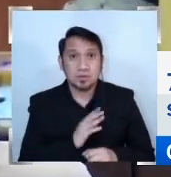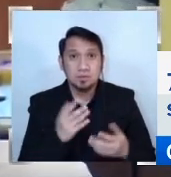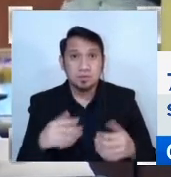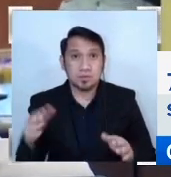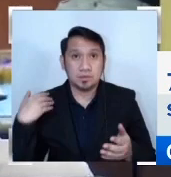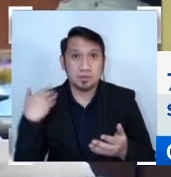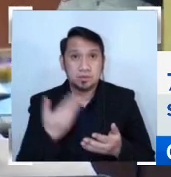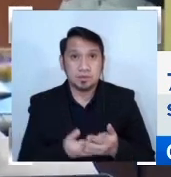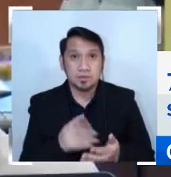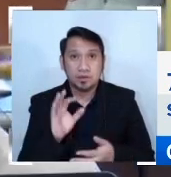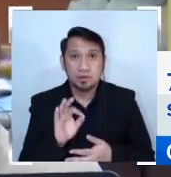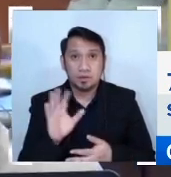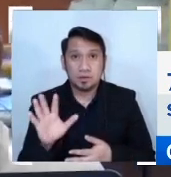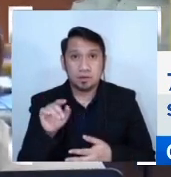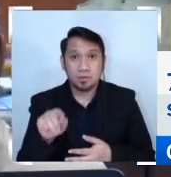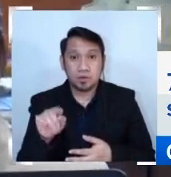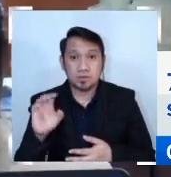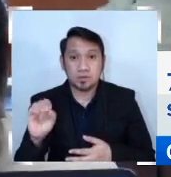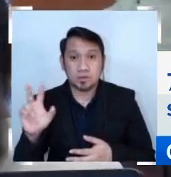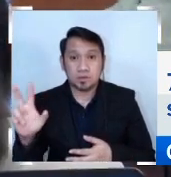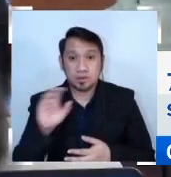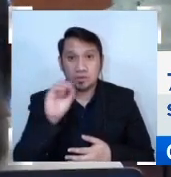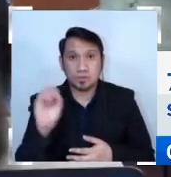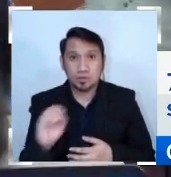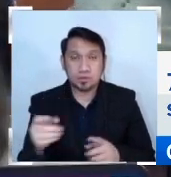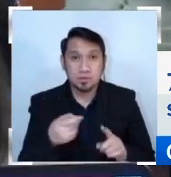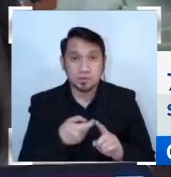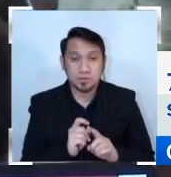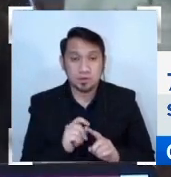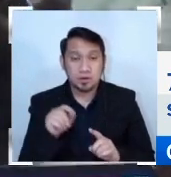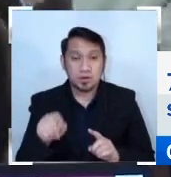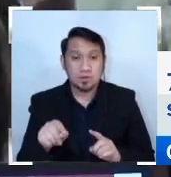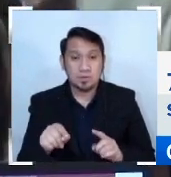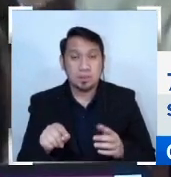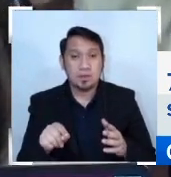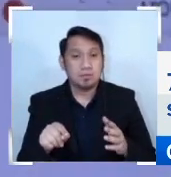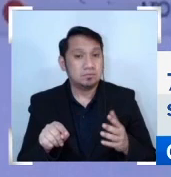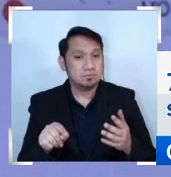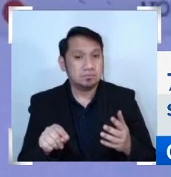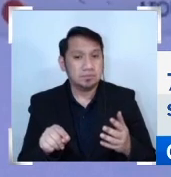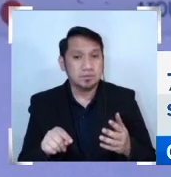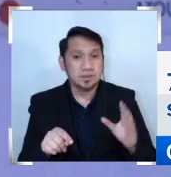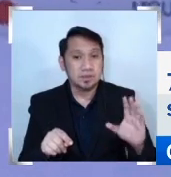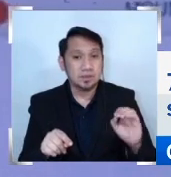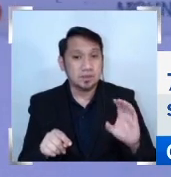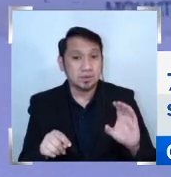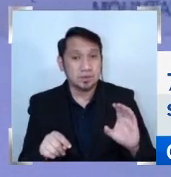habang 95.03% mula sa City Boards of Canvassers. Sa overseas COCs,